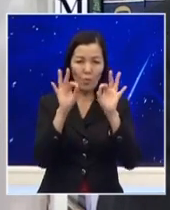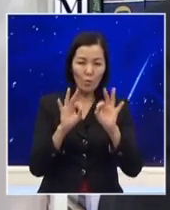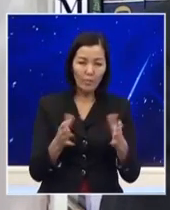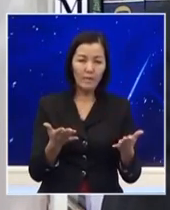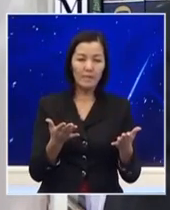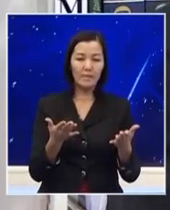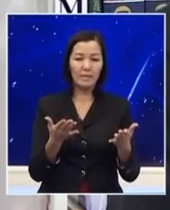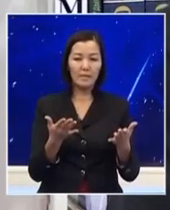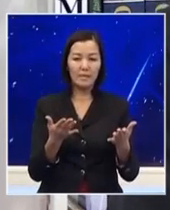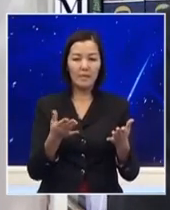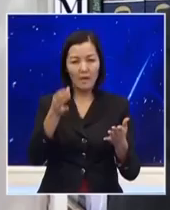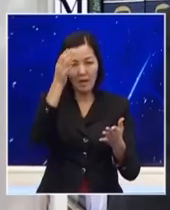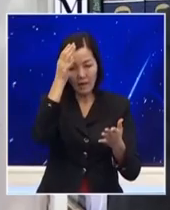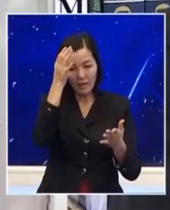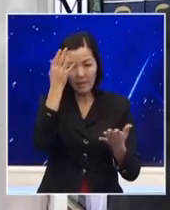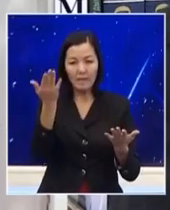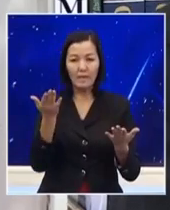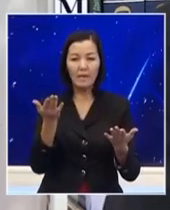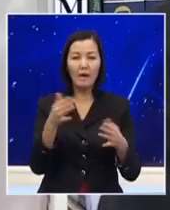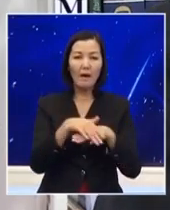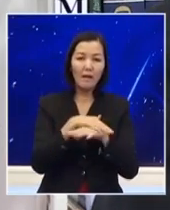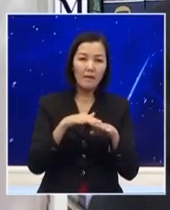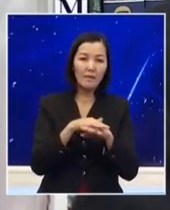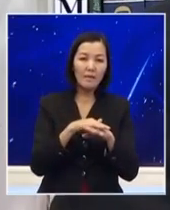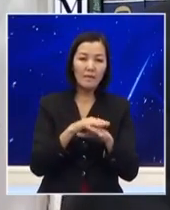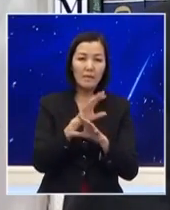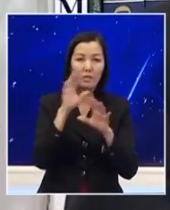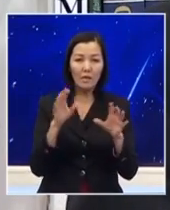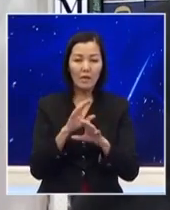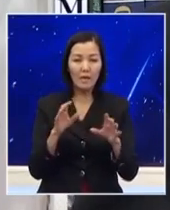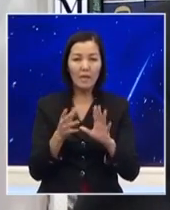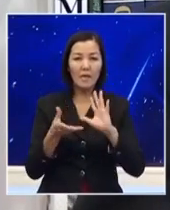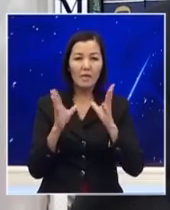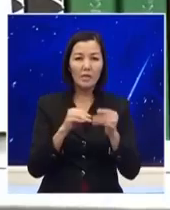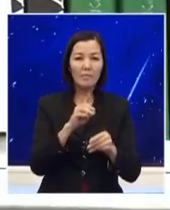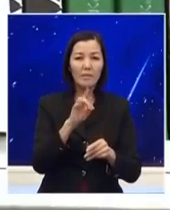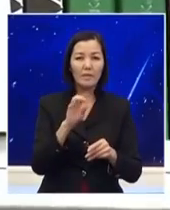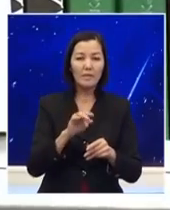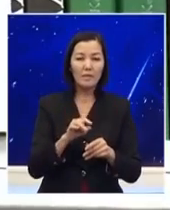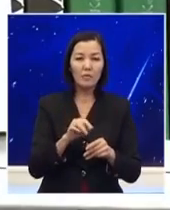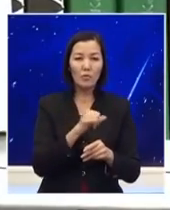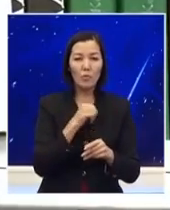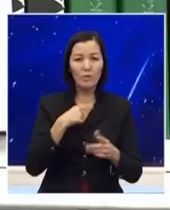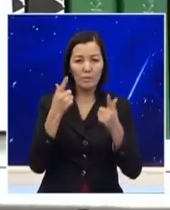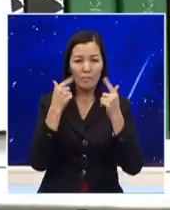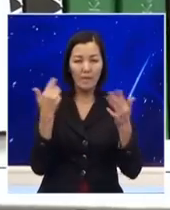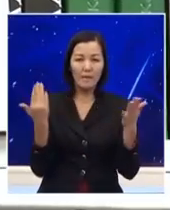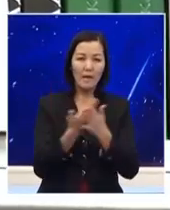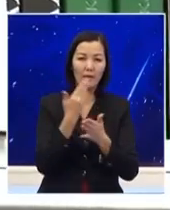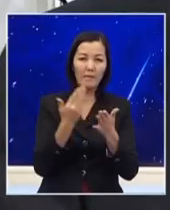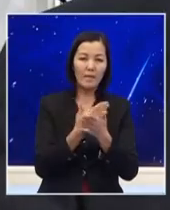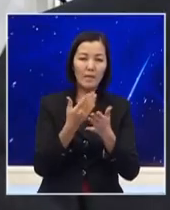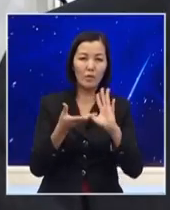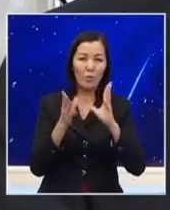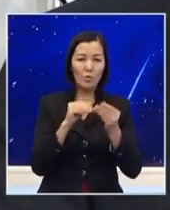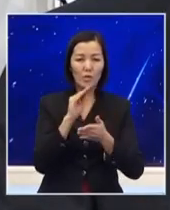жақтылығы, оның ақылдылығы, оның халқына қараған жалпы тезек төреге үлкен өзім білетін әңгімелерде шолу жасап шықтым.